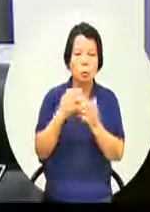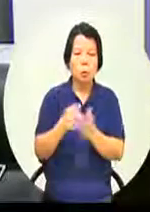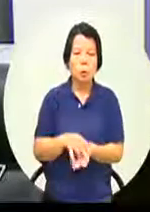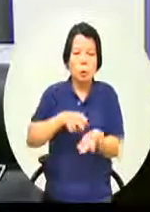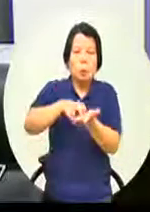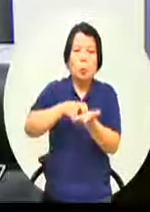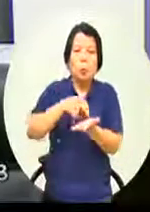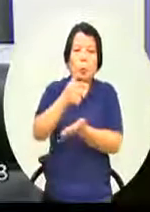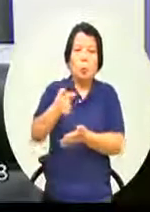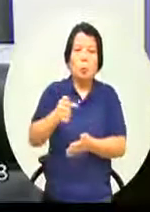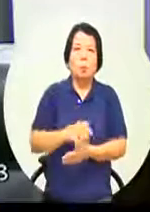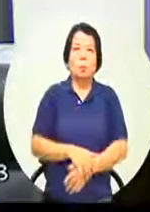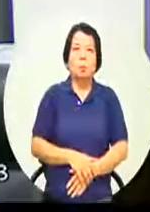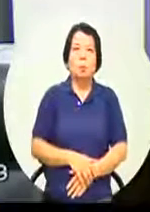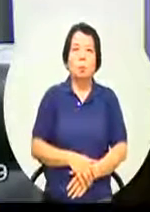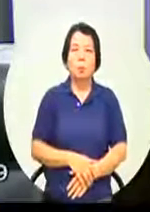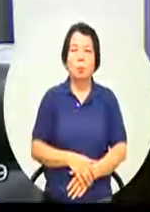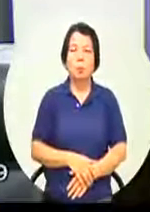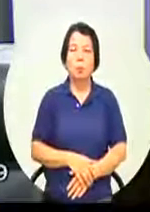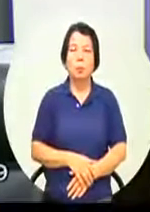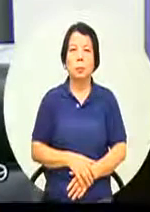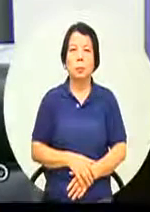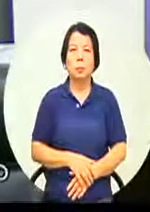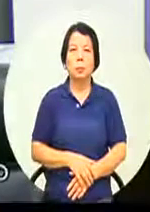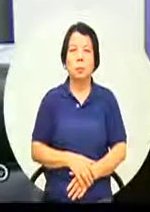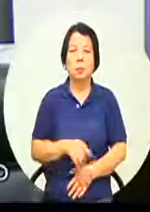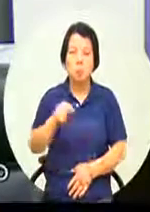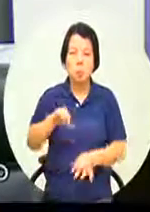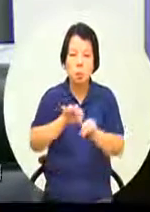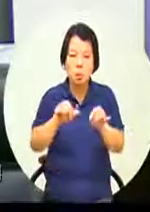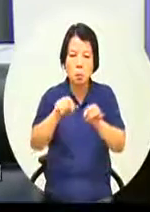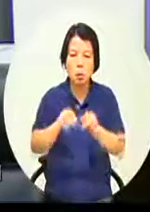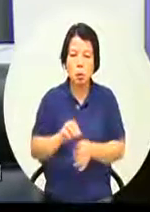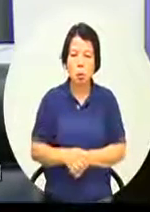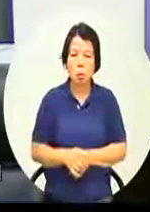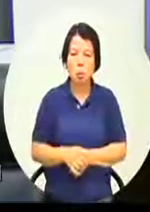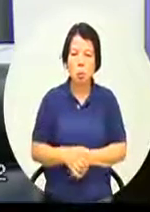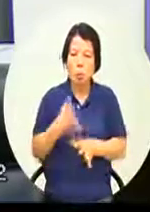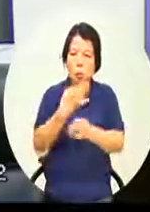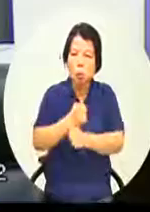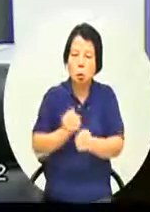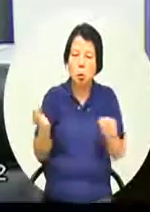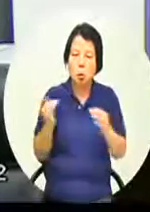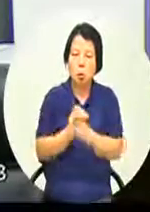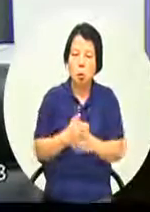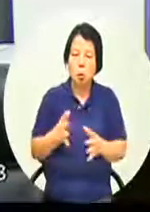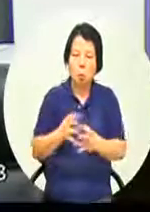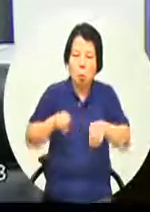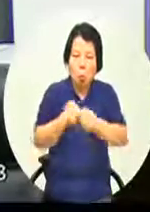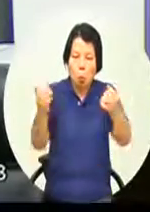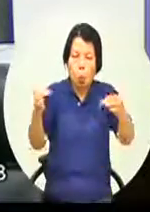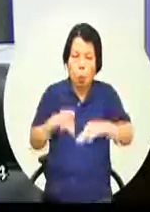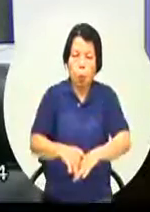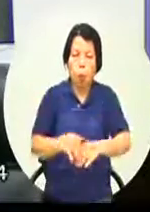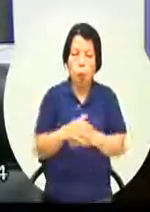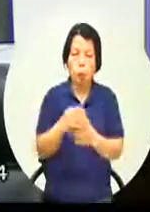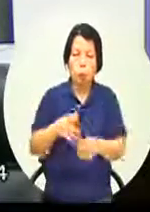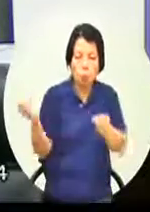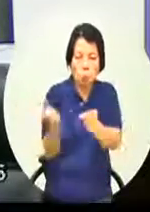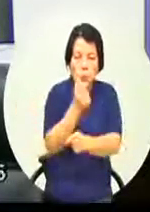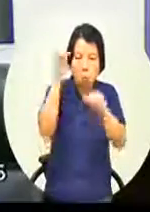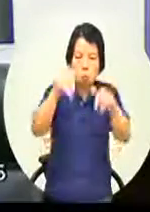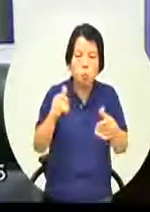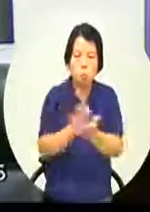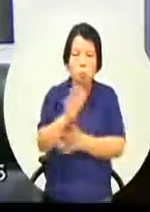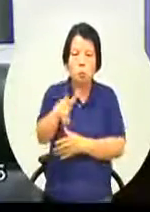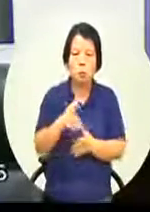了，哦，就认为说那个地方什么时候会塌陷不知道，而且每次呢风灾完之后就